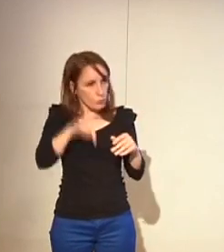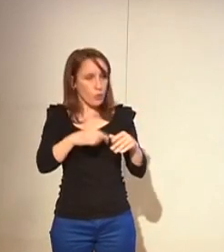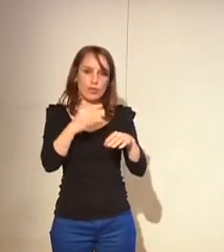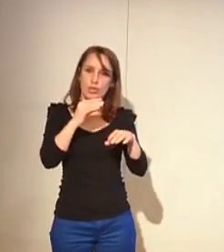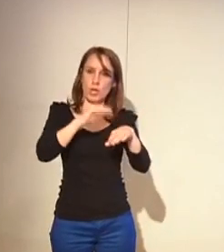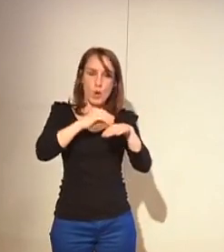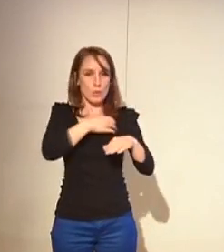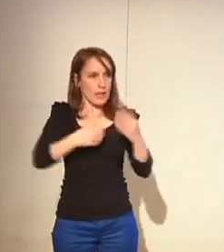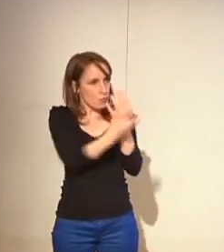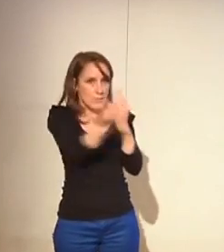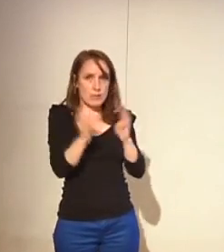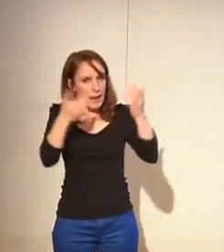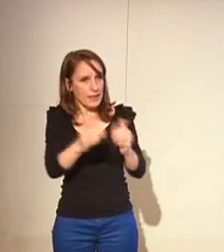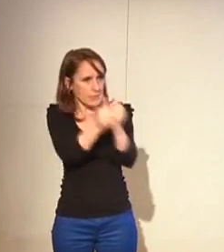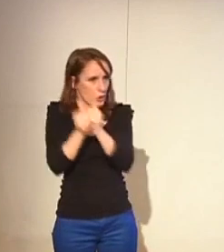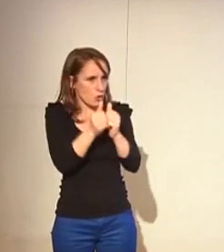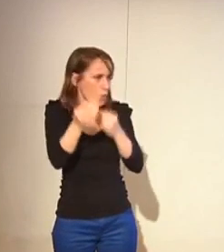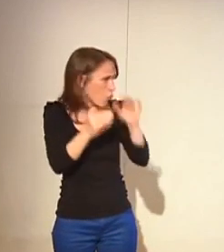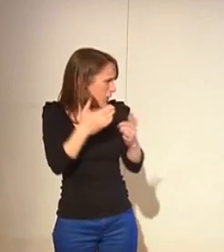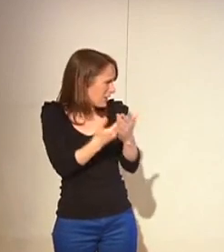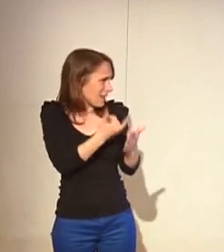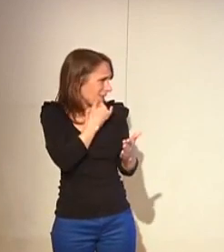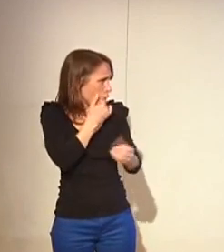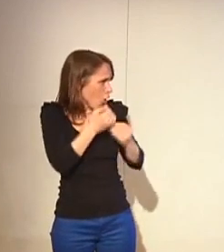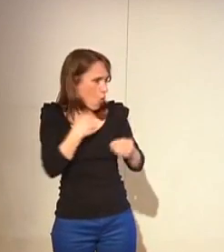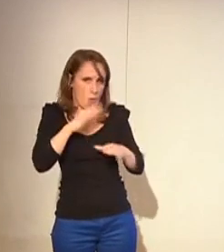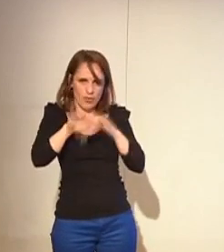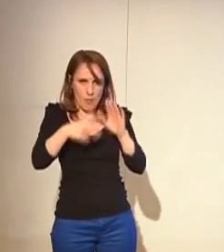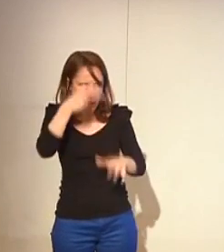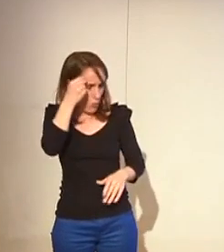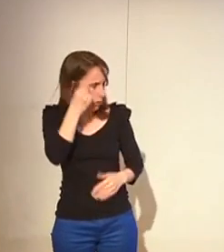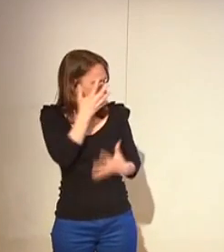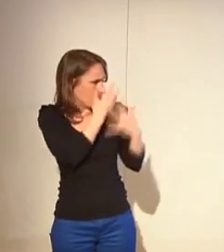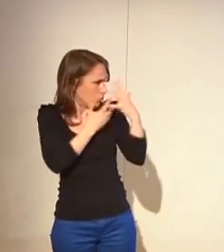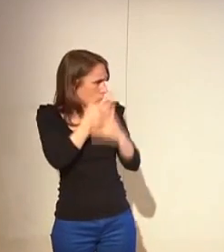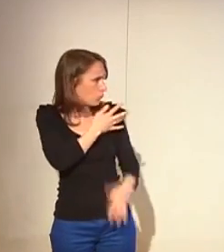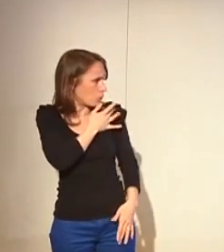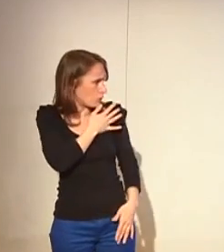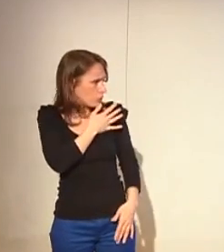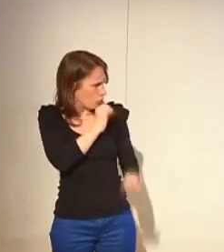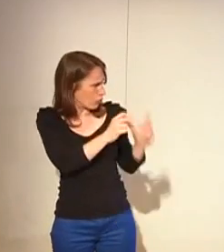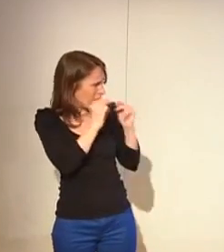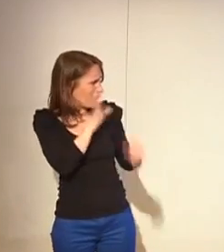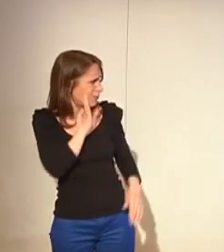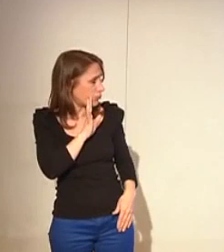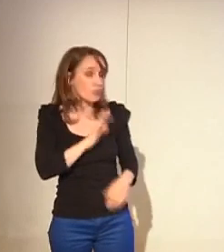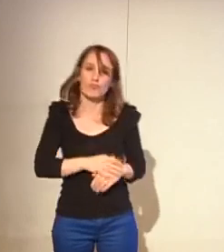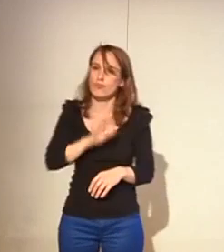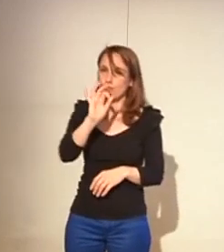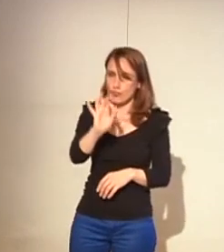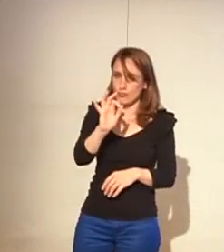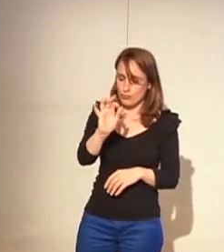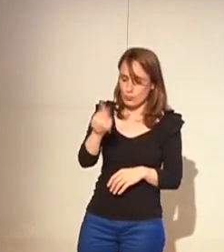conseil municipal peut-être este une erreur peut-être n'ai-je pas compris mais pourriez-vous m'éclairer un petit peu faire